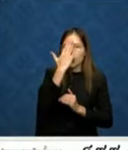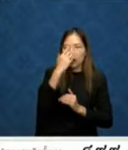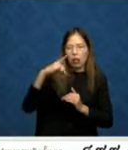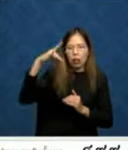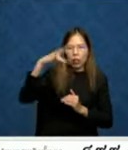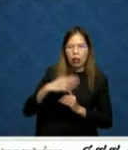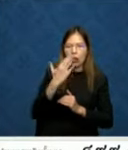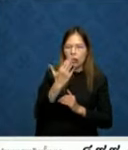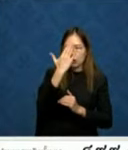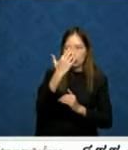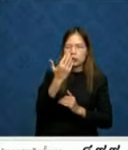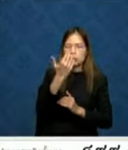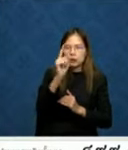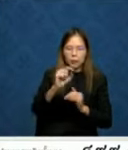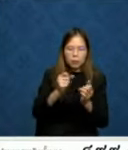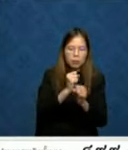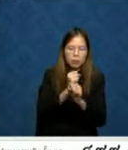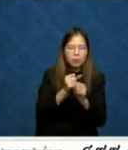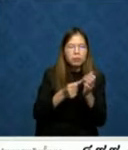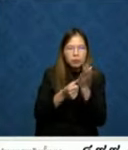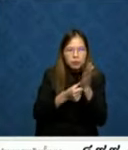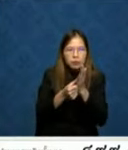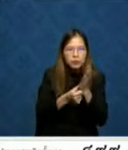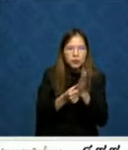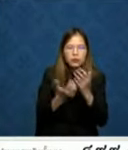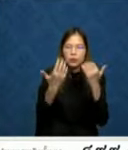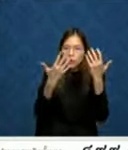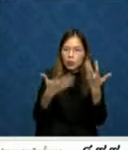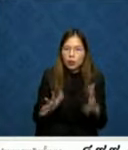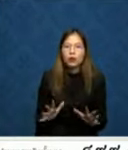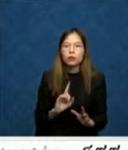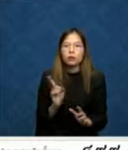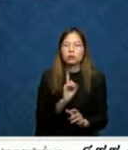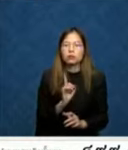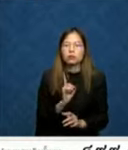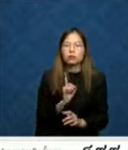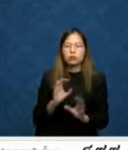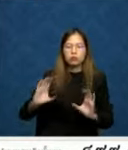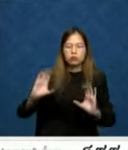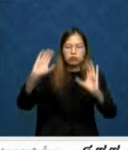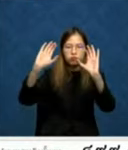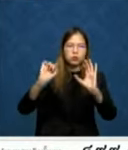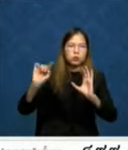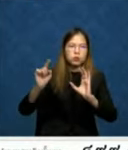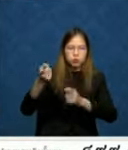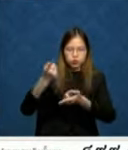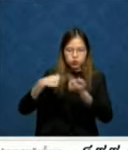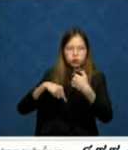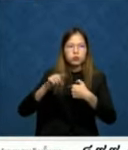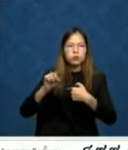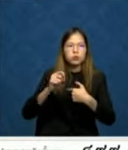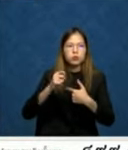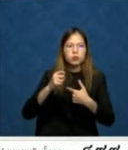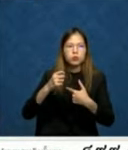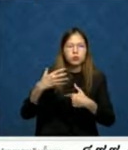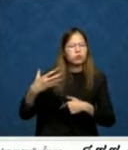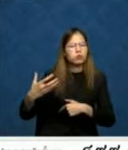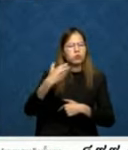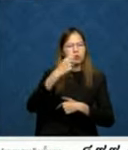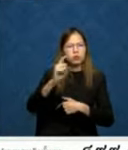งนะครับทำให้เราแก้ไขตรงนี้เสร็จแล้วยังไงครับทางรัฐบาลของท่านเข้ามาก็ฉวยโอกาสตรง